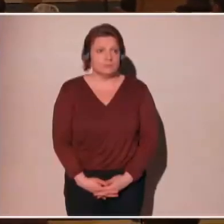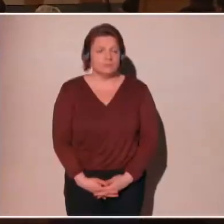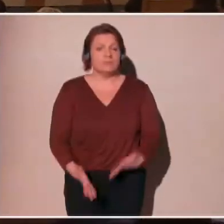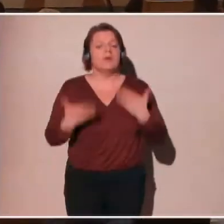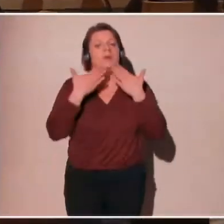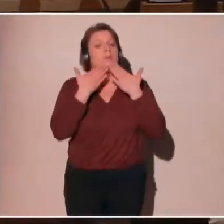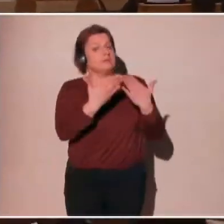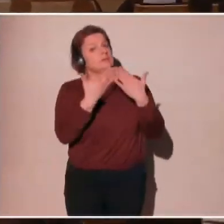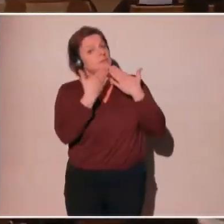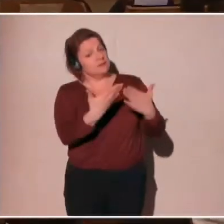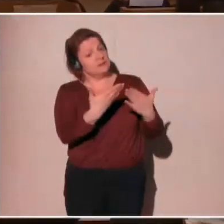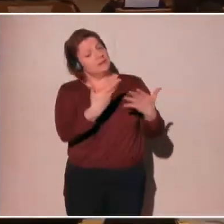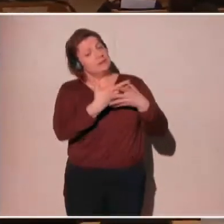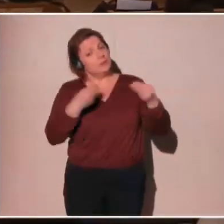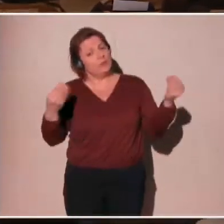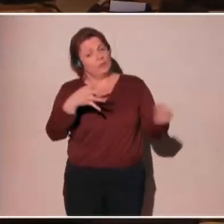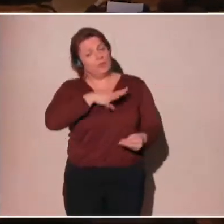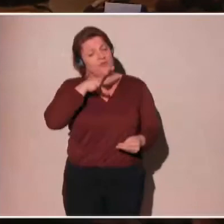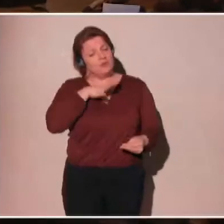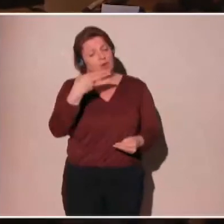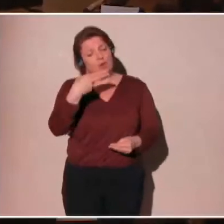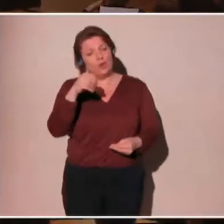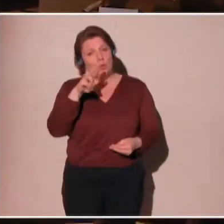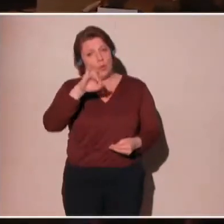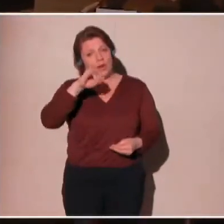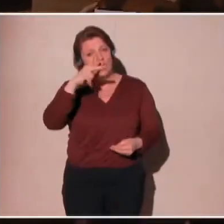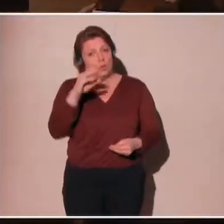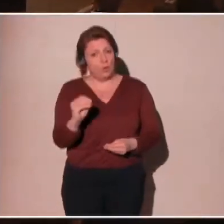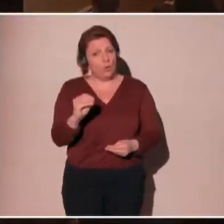Thank you very much, Professor Noriko. Merci